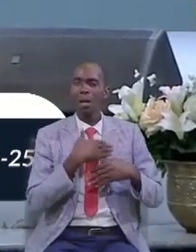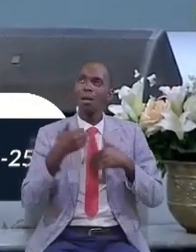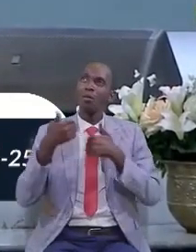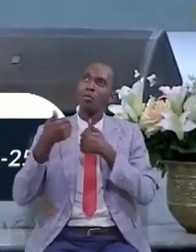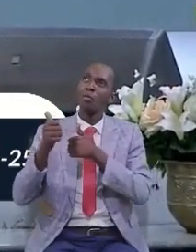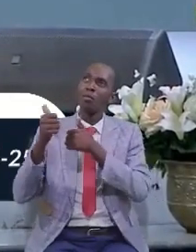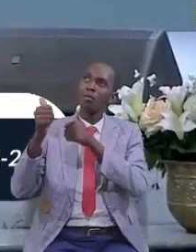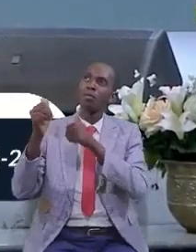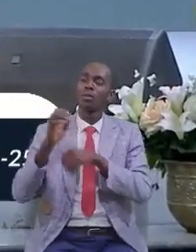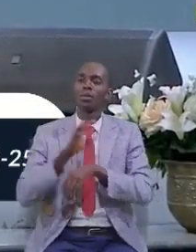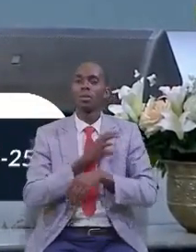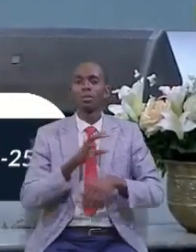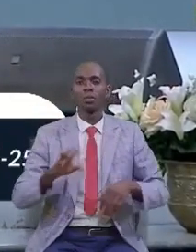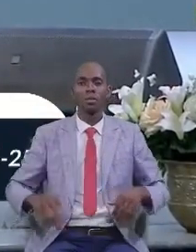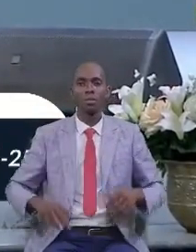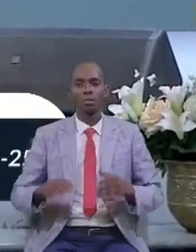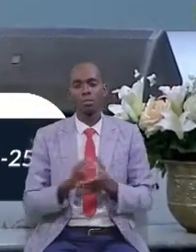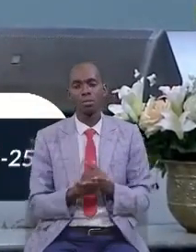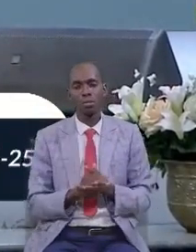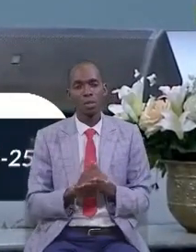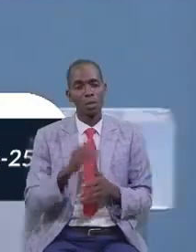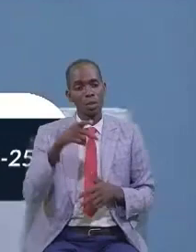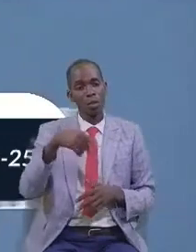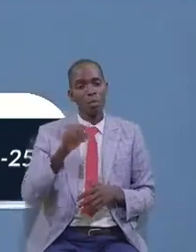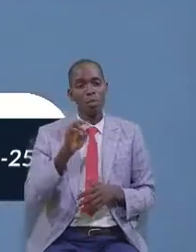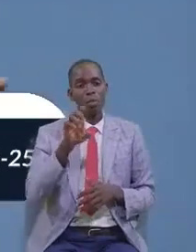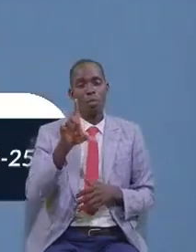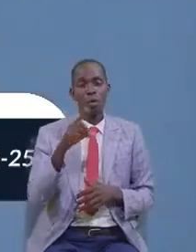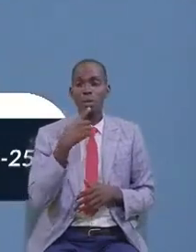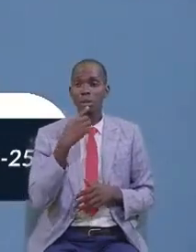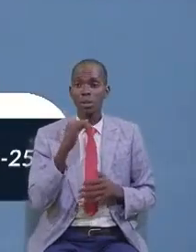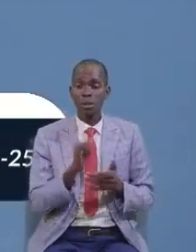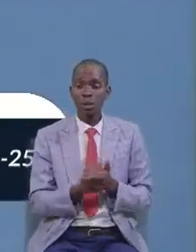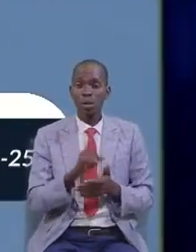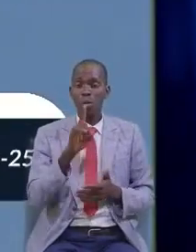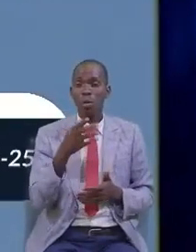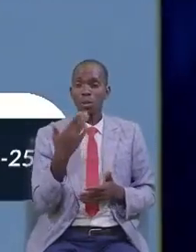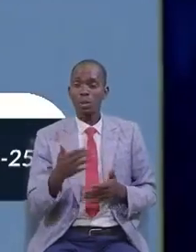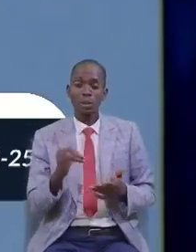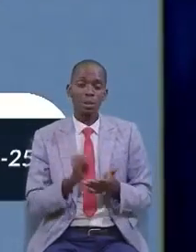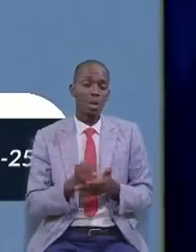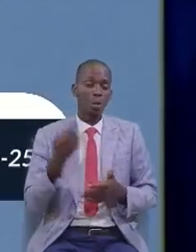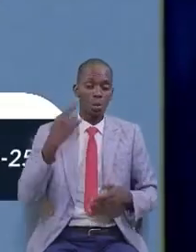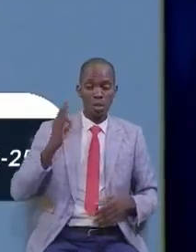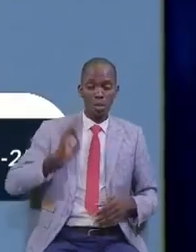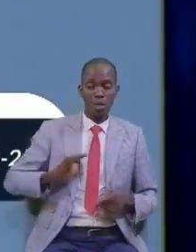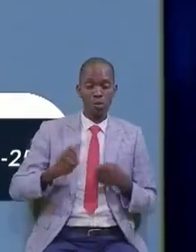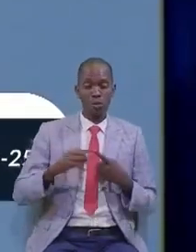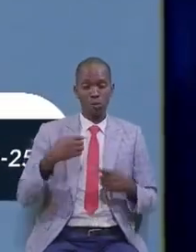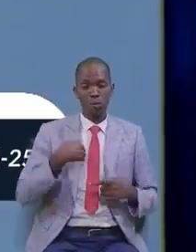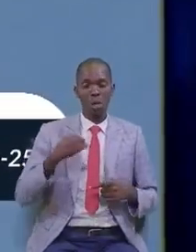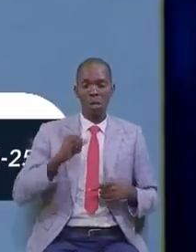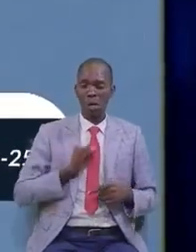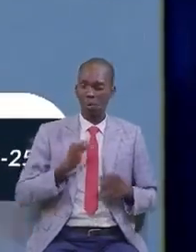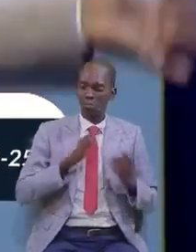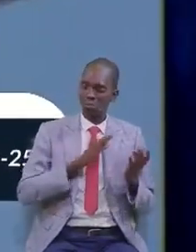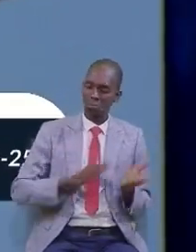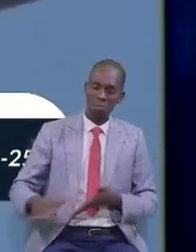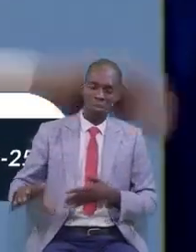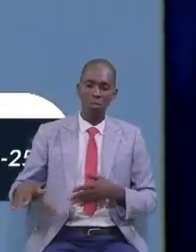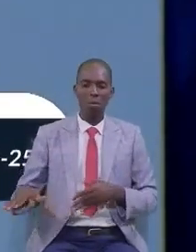సమస్తాన్ని విడిచి ఆయన వెంబడించారు. What the apostles said, what things were gained to me, those I counted for dung now.